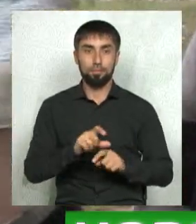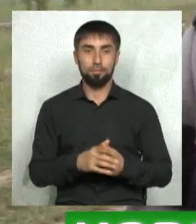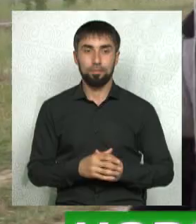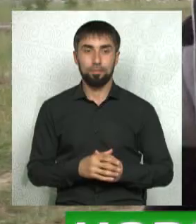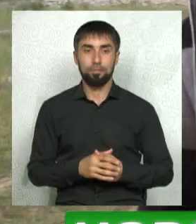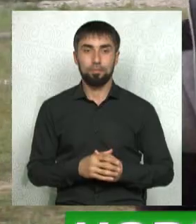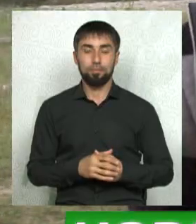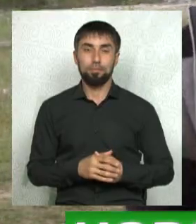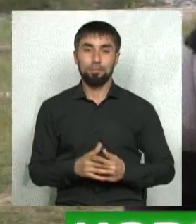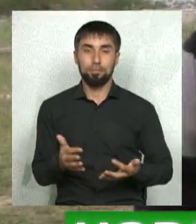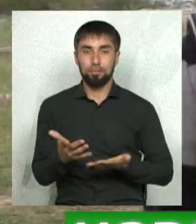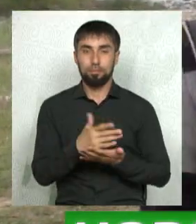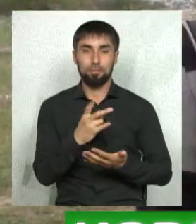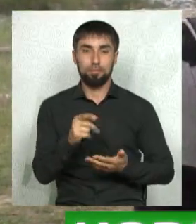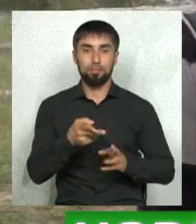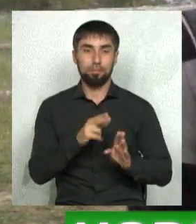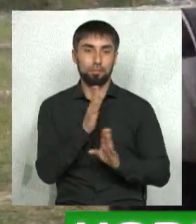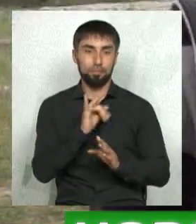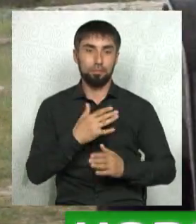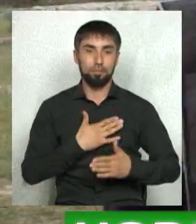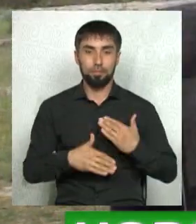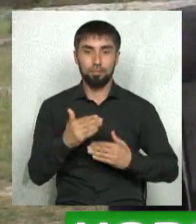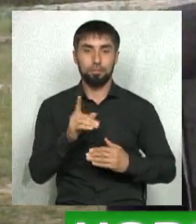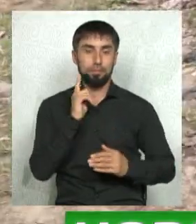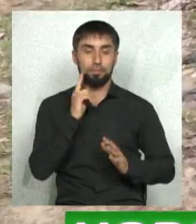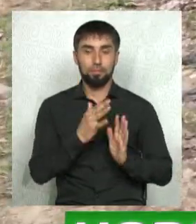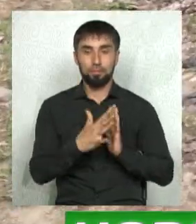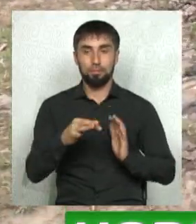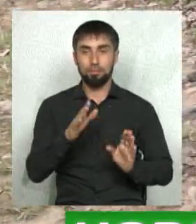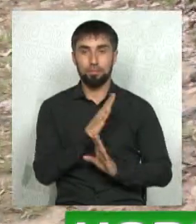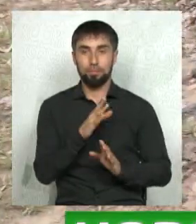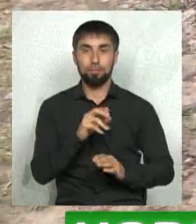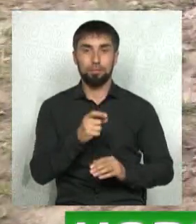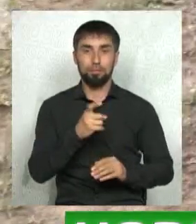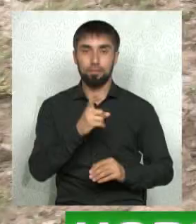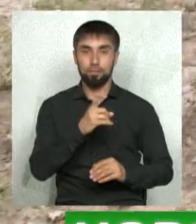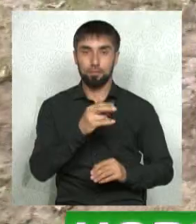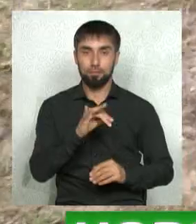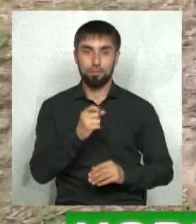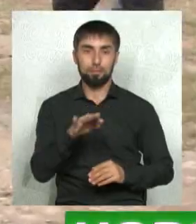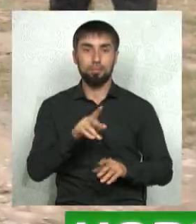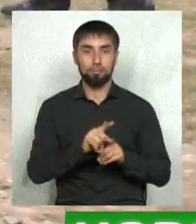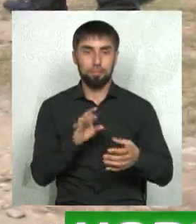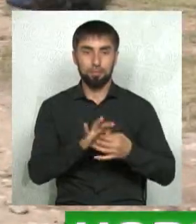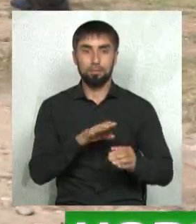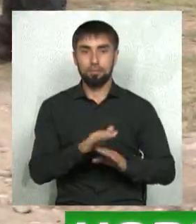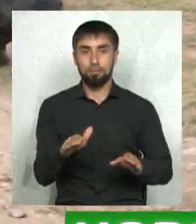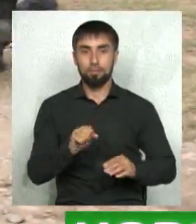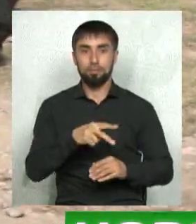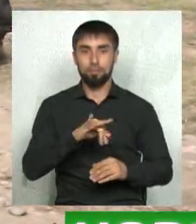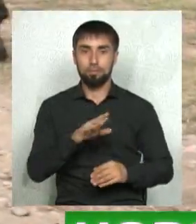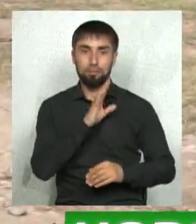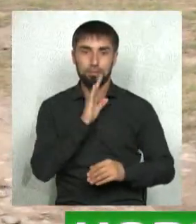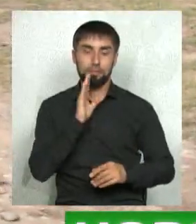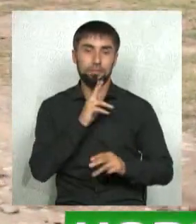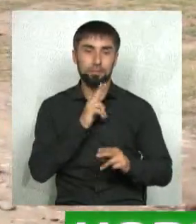очень собрались на природе, особенно радует вот эта вот позеленевшая природа. К экоакции подключились и самые маленькие. 6-летний Али вместе с мамой